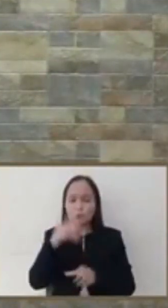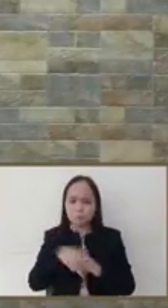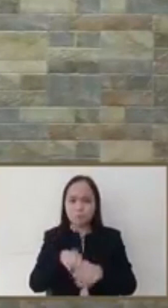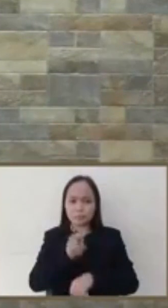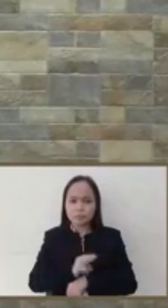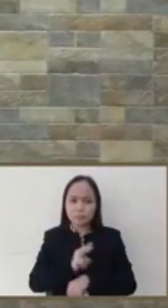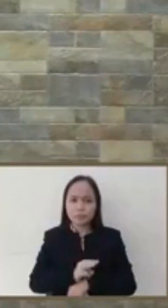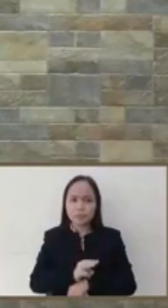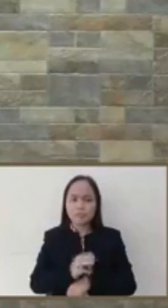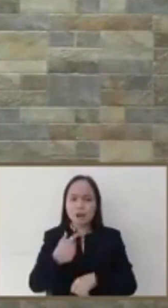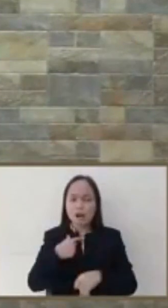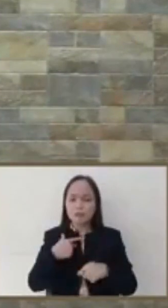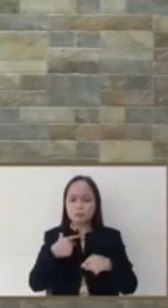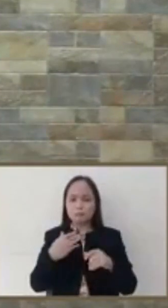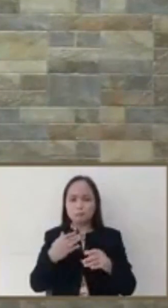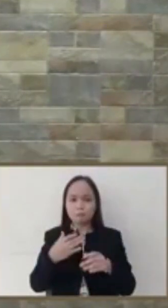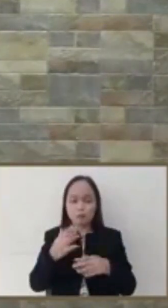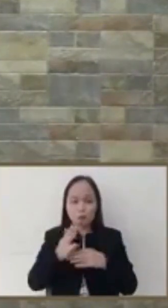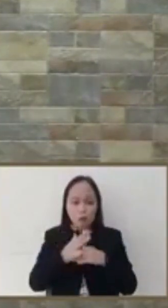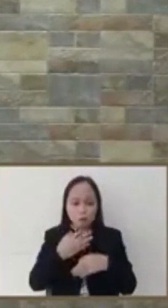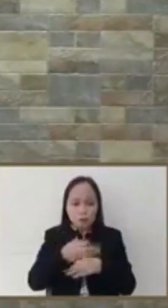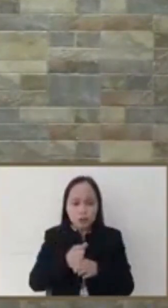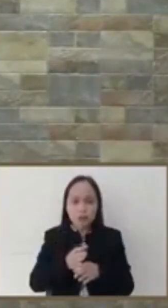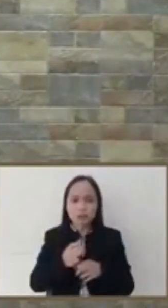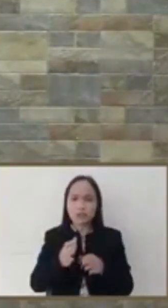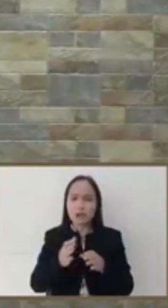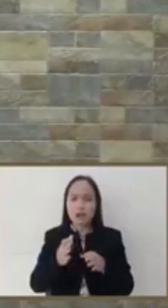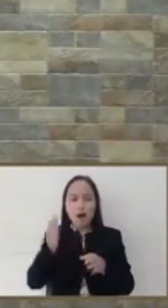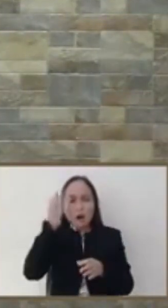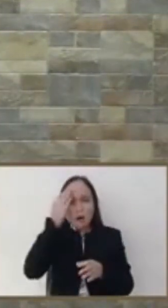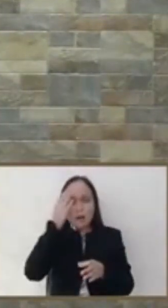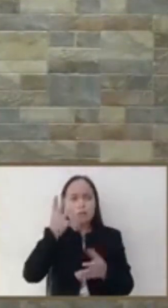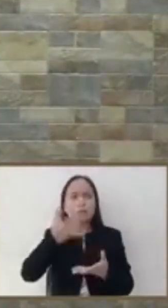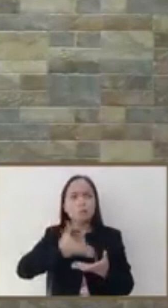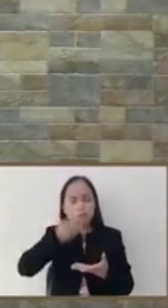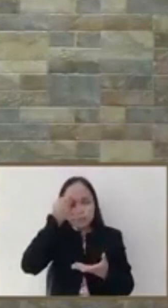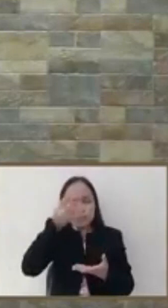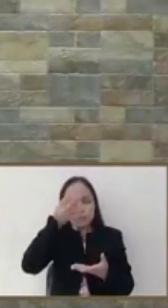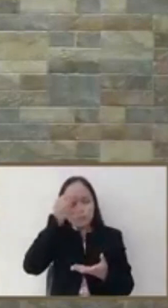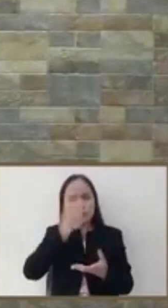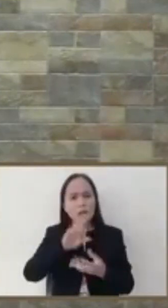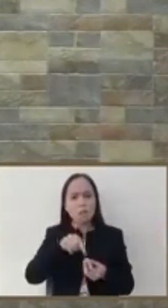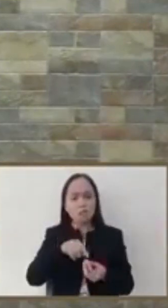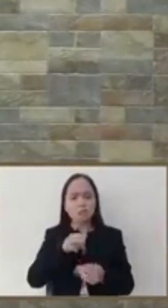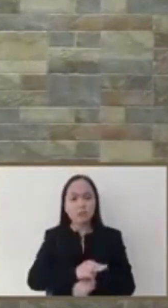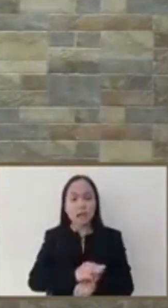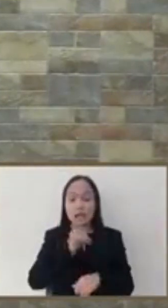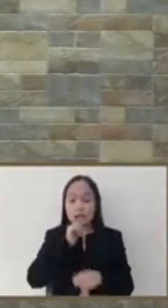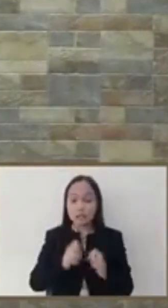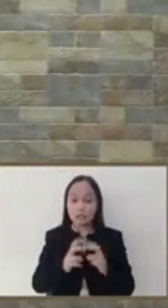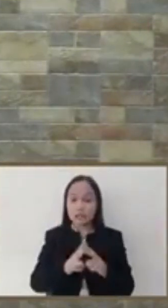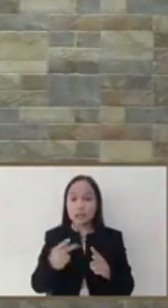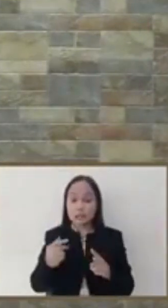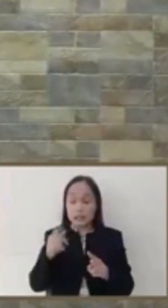Nagkakaroon siya, nag-enhance yung kanyang knowledge sa ministry. In fact, hindi lamang yan ang usapin namin sa sasakyan. Pati buhay niya na